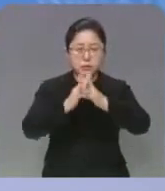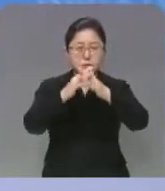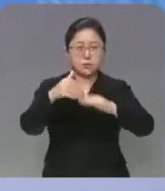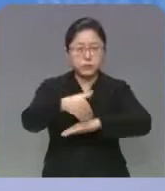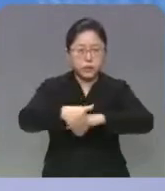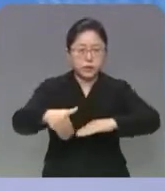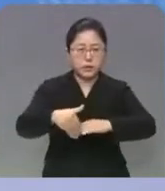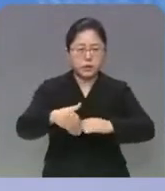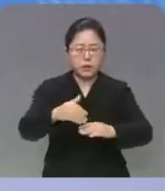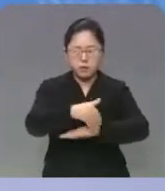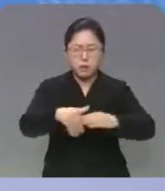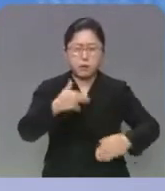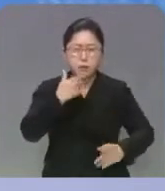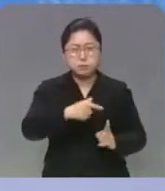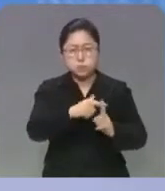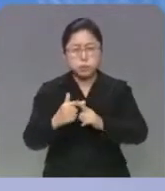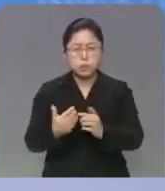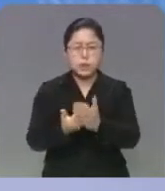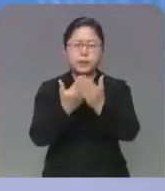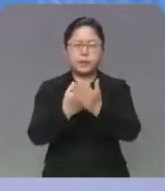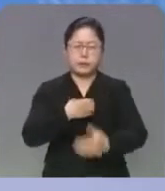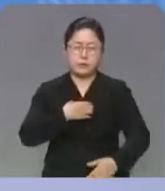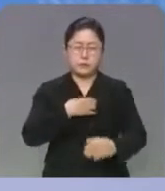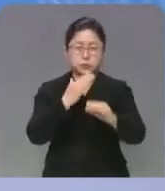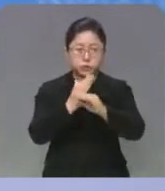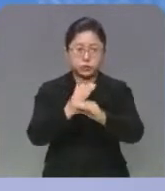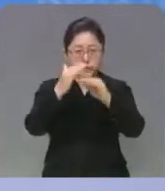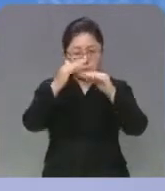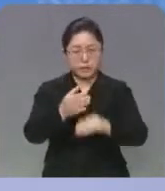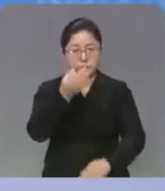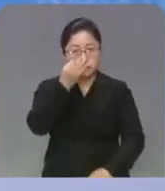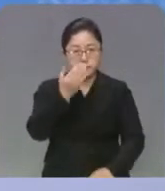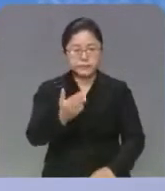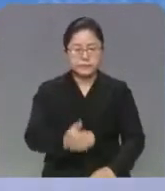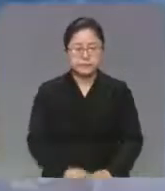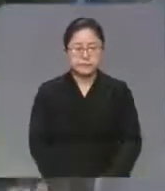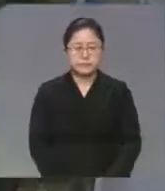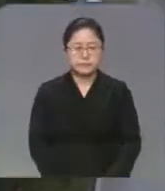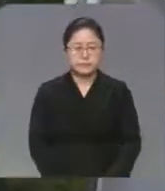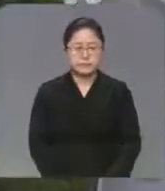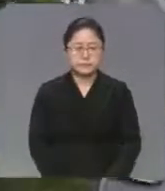예정이라는데 난개발 논란이 일고 있습니다. 보도에 백미성 기자입니다.